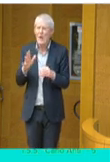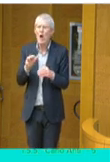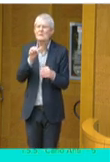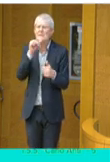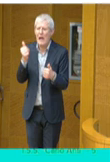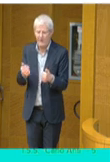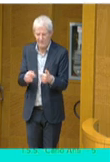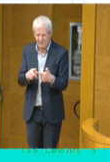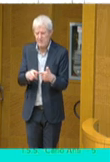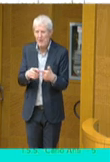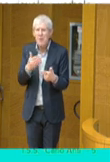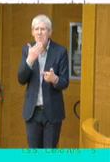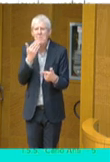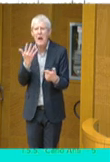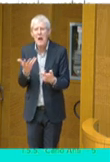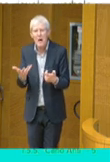Quale oggetto manca?